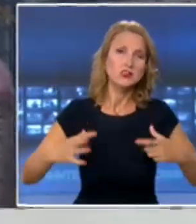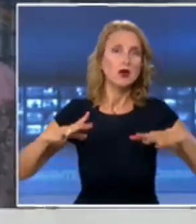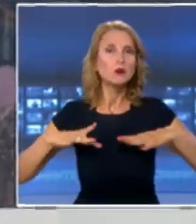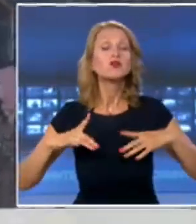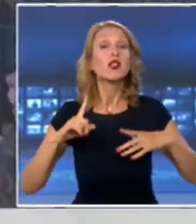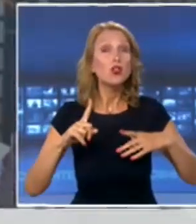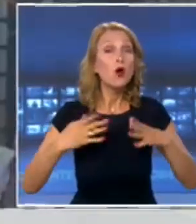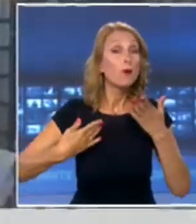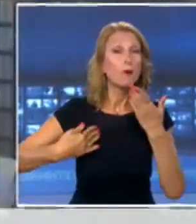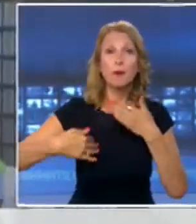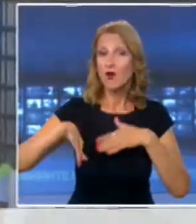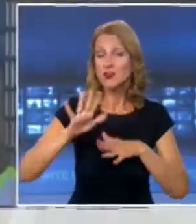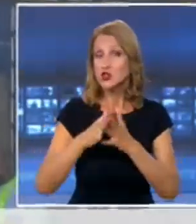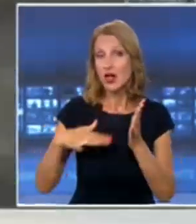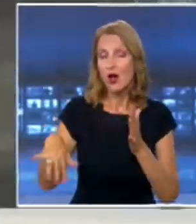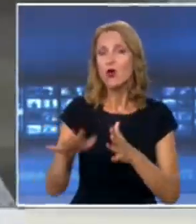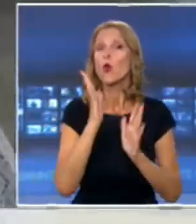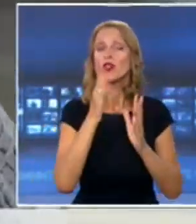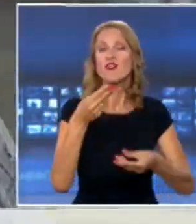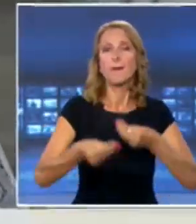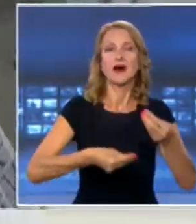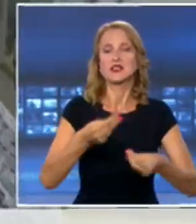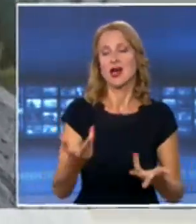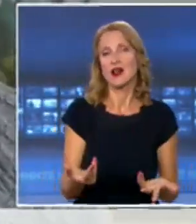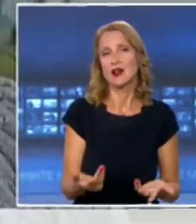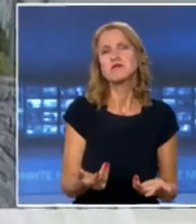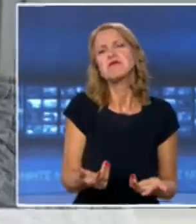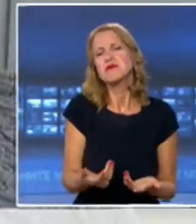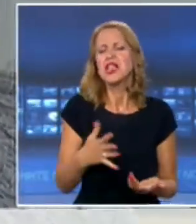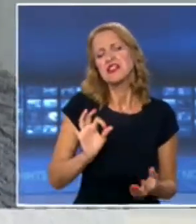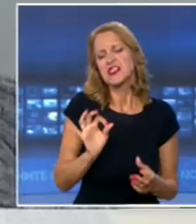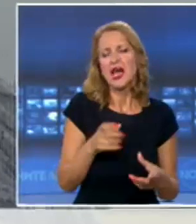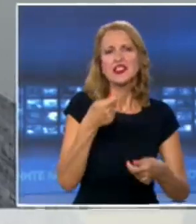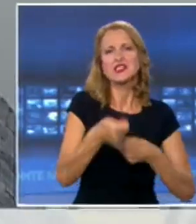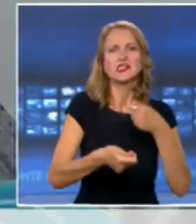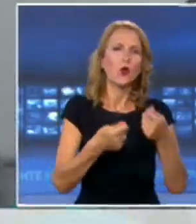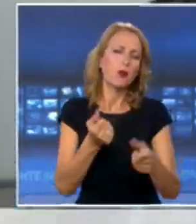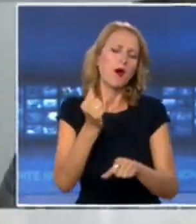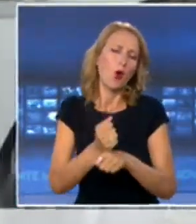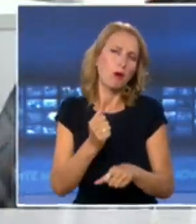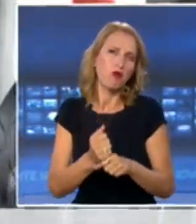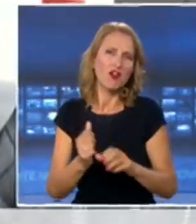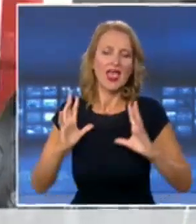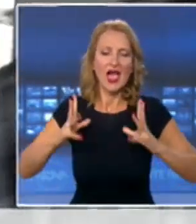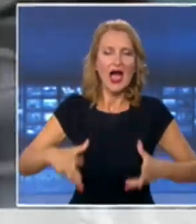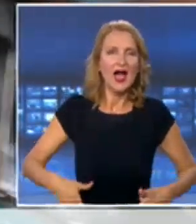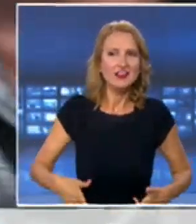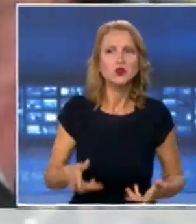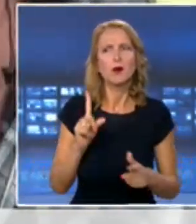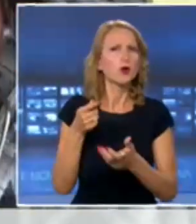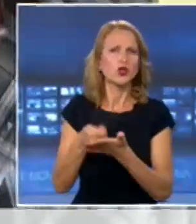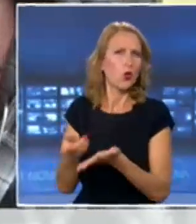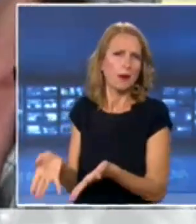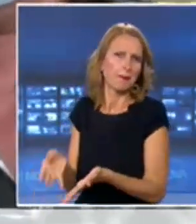е от хора, тръгнали на пазар. Честно казвам, нищо особено. Просто нещо да купим. Един-два чифта. Един-два чифтанци, за които може да ги купи от